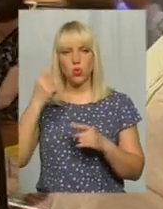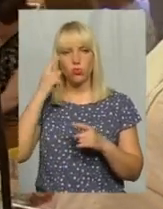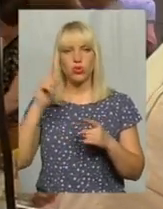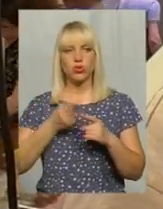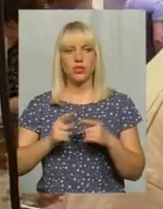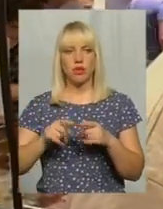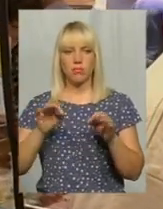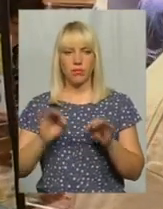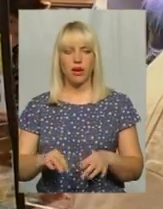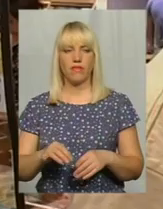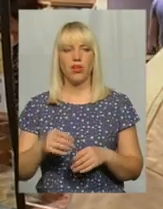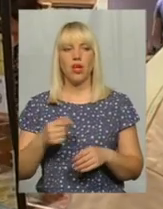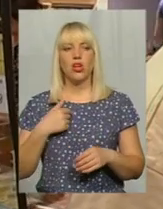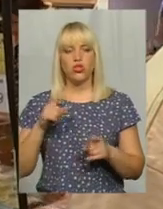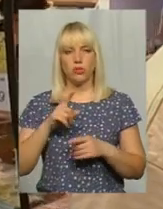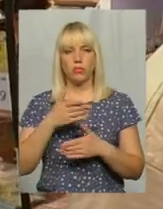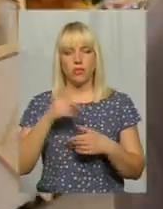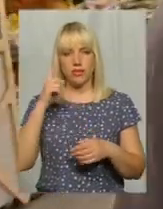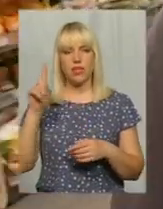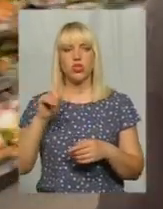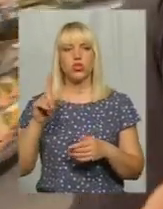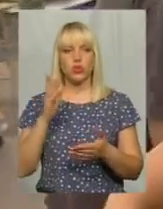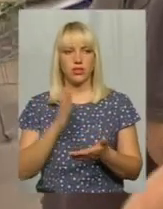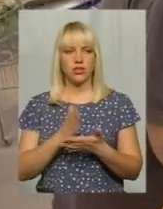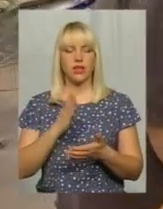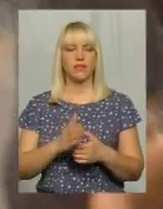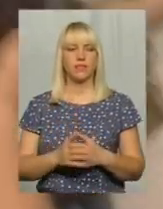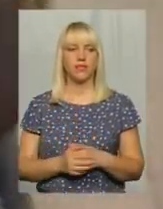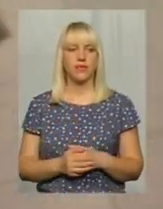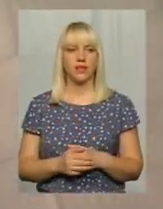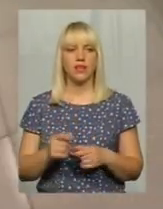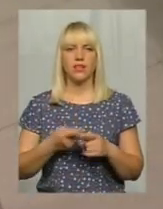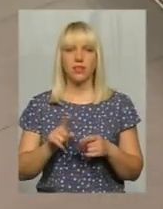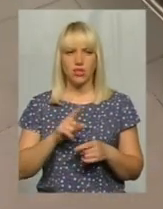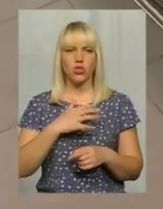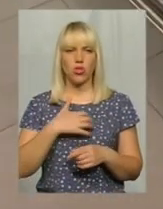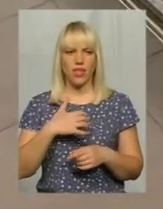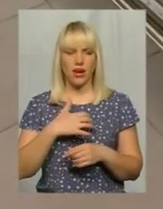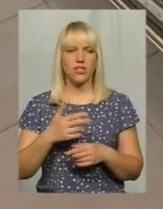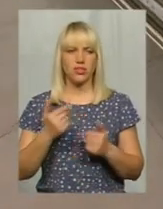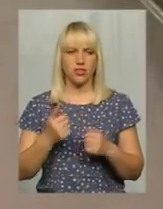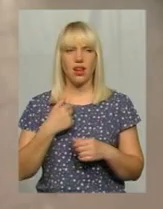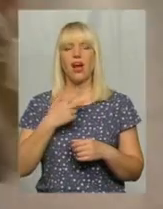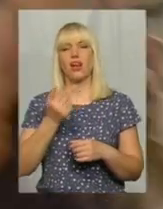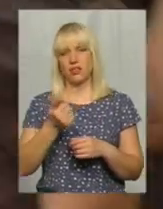знали, що у нас є, бо ми іноді не все знаємо, на жаль. Це що, дорожня, що ли? Так. Да. А, ну